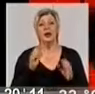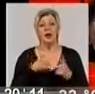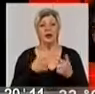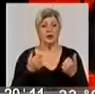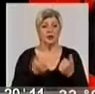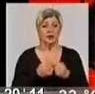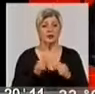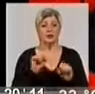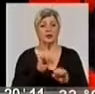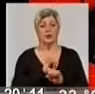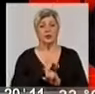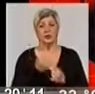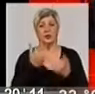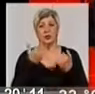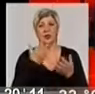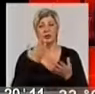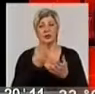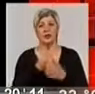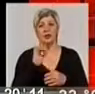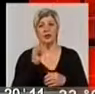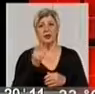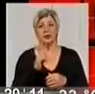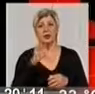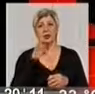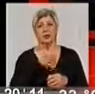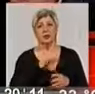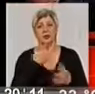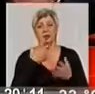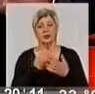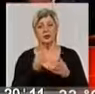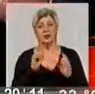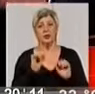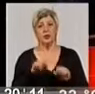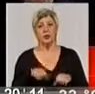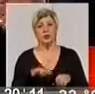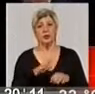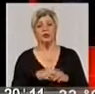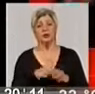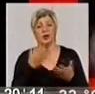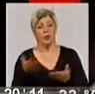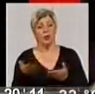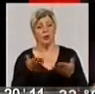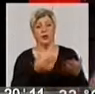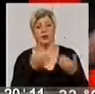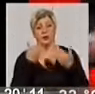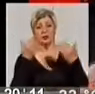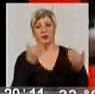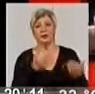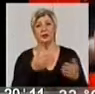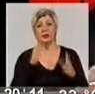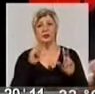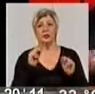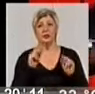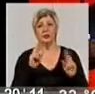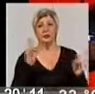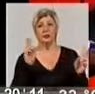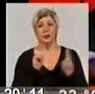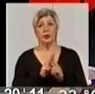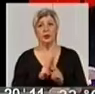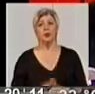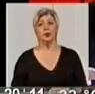організувати відпочинок для своєї дитини. Користайтесь цією можливістю в органи соціального захисту. Будь ласка, звертайтесь. На все добре,